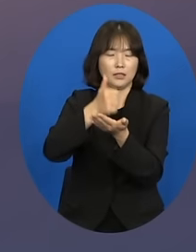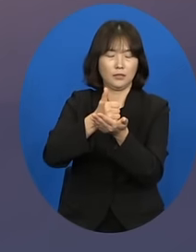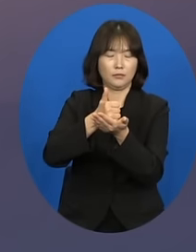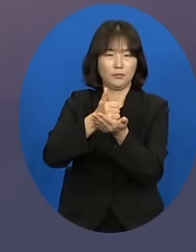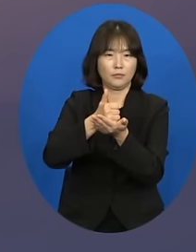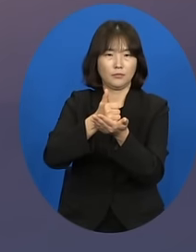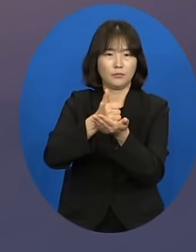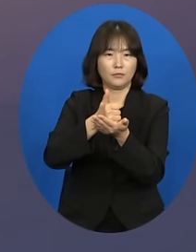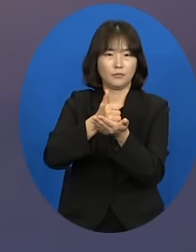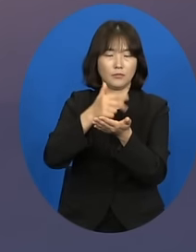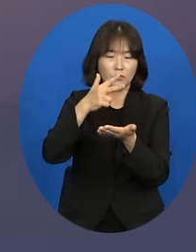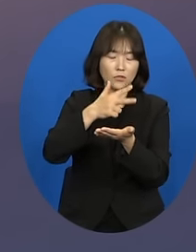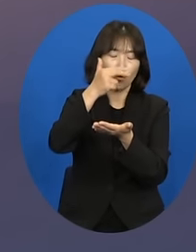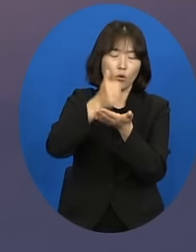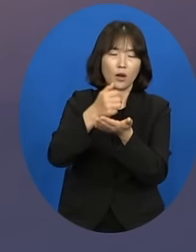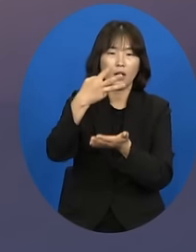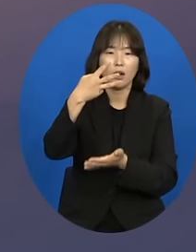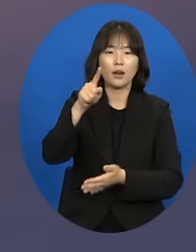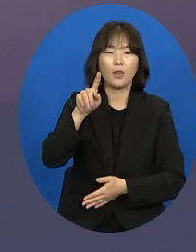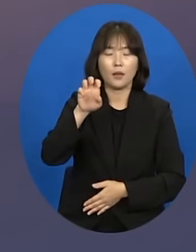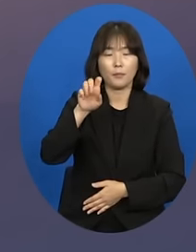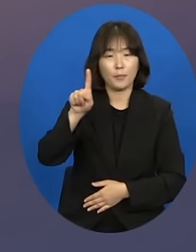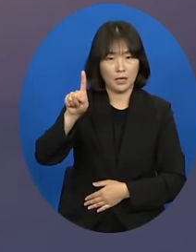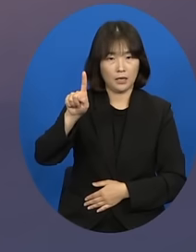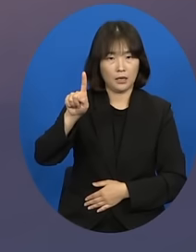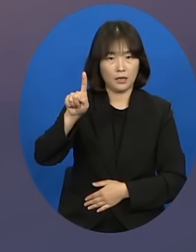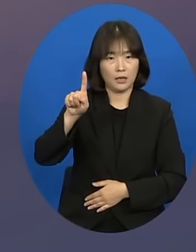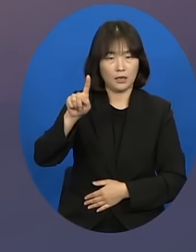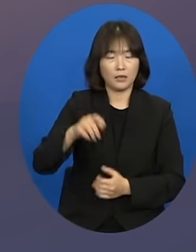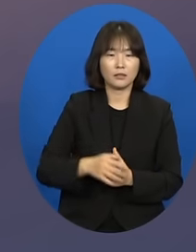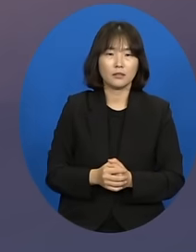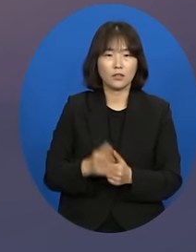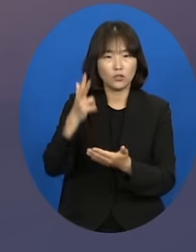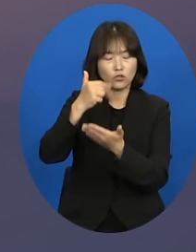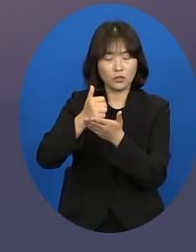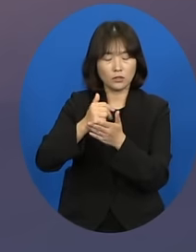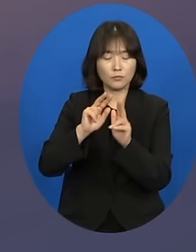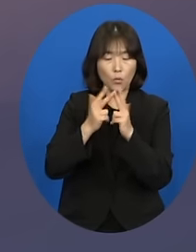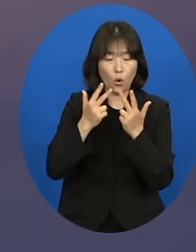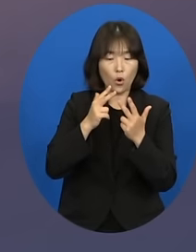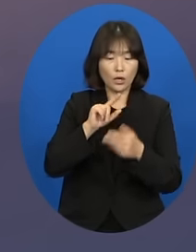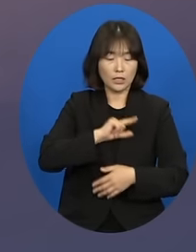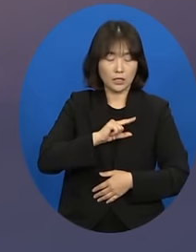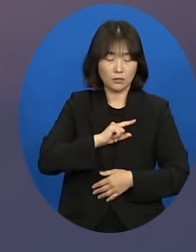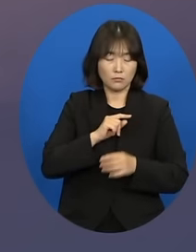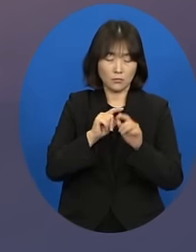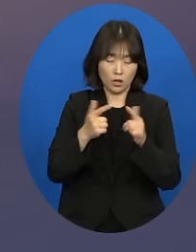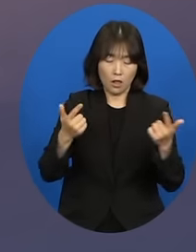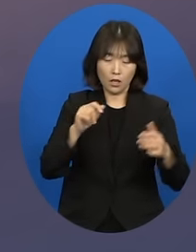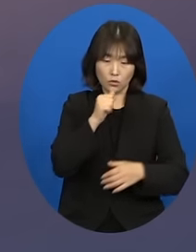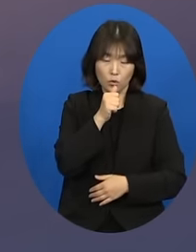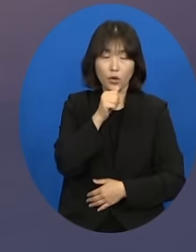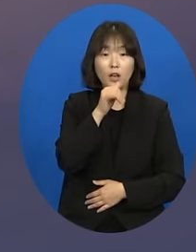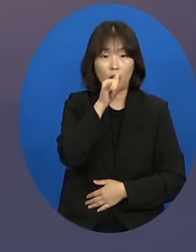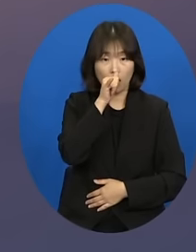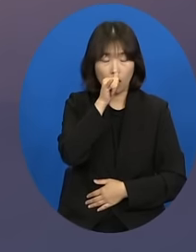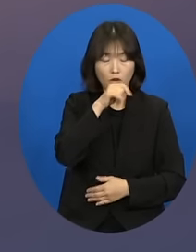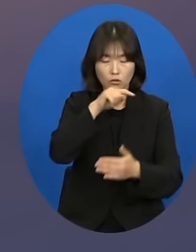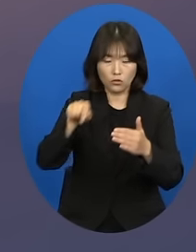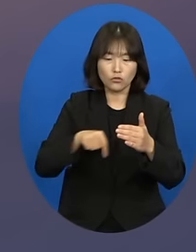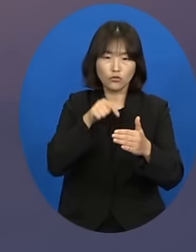라파. 주님은 자신의 이름을 여러 가지로 소개하고 계시죠. 성경에 그 중에